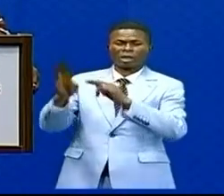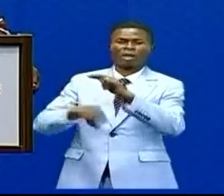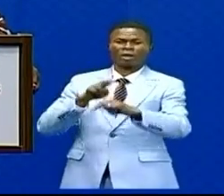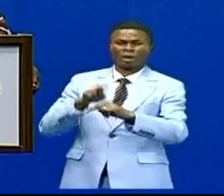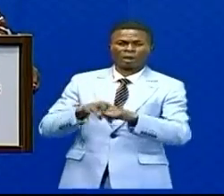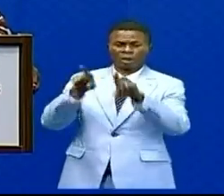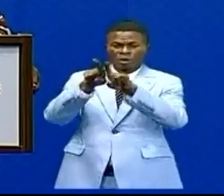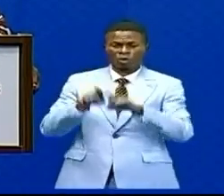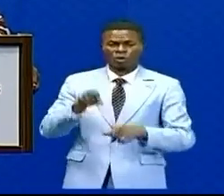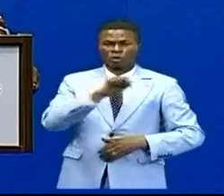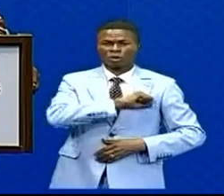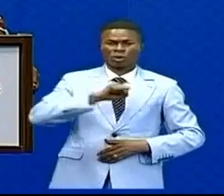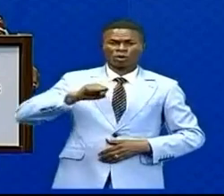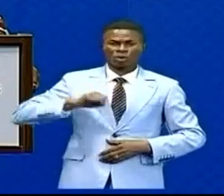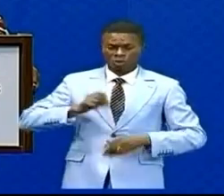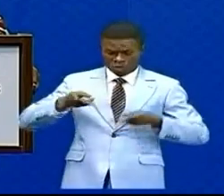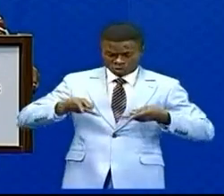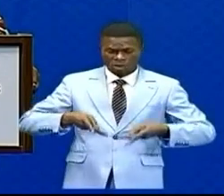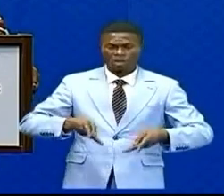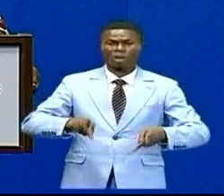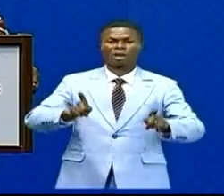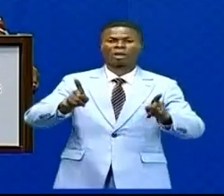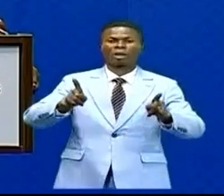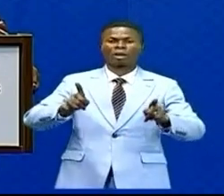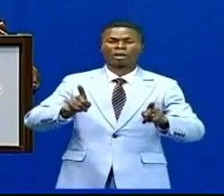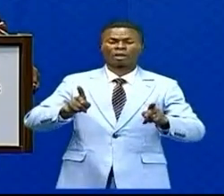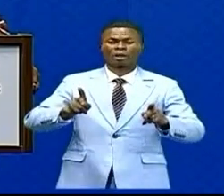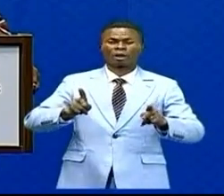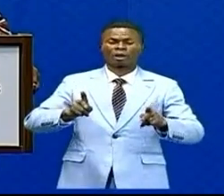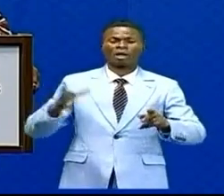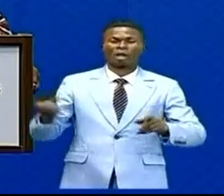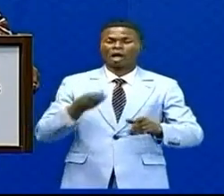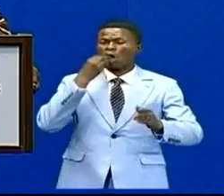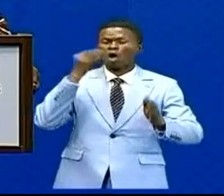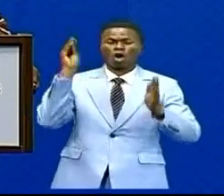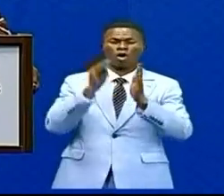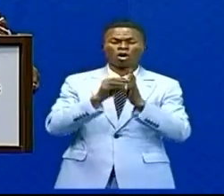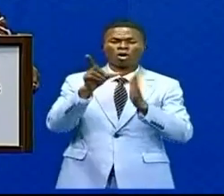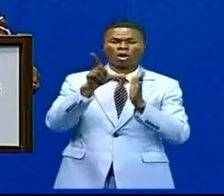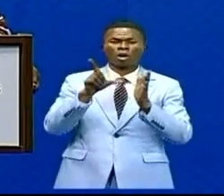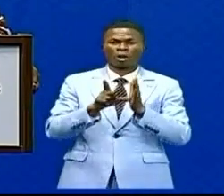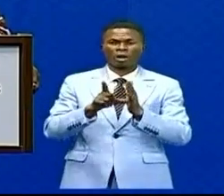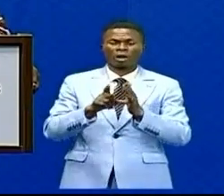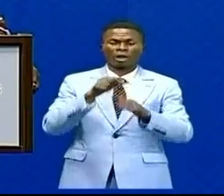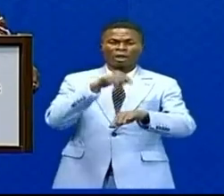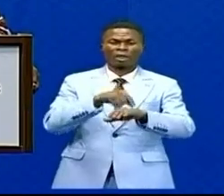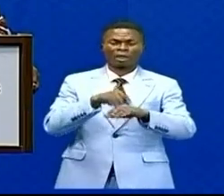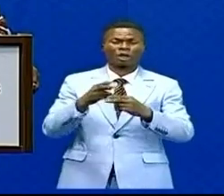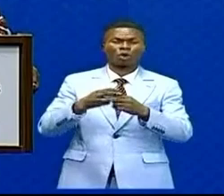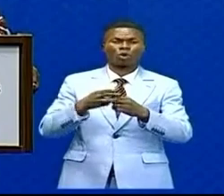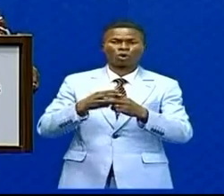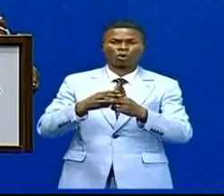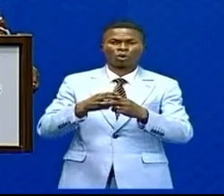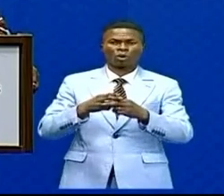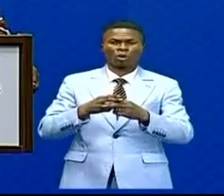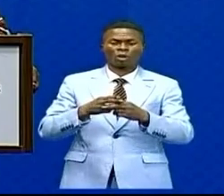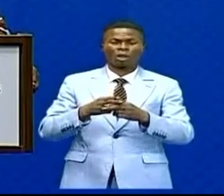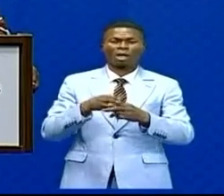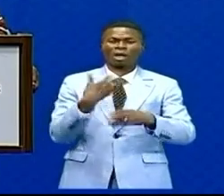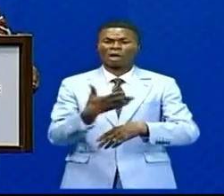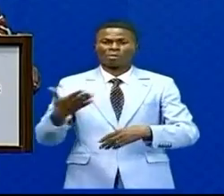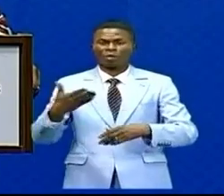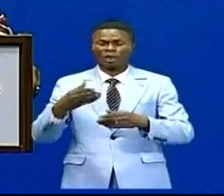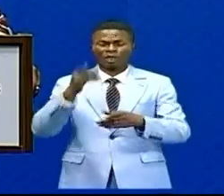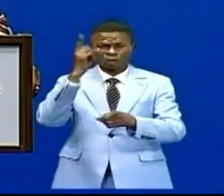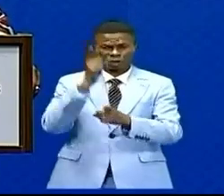au Sénat l'autorisation de prendre par ordonnance loi pendant un délai limité et sur des matières